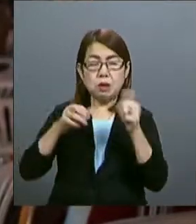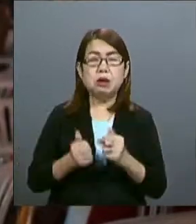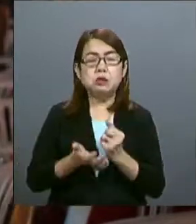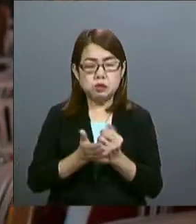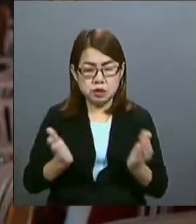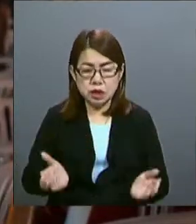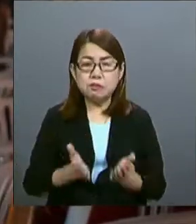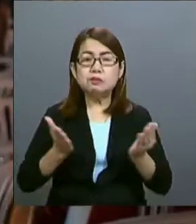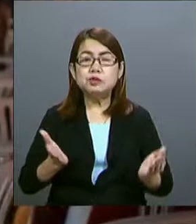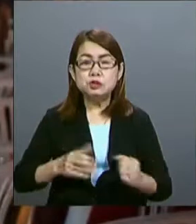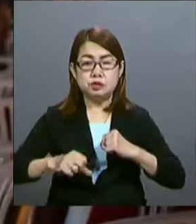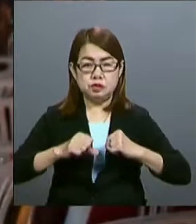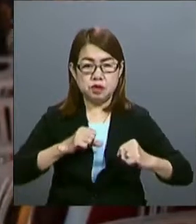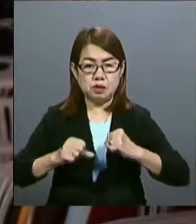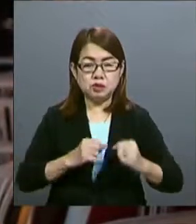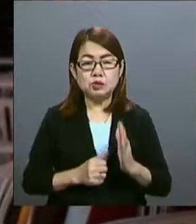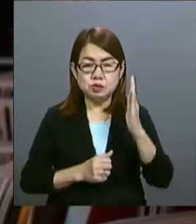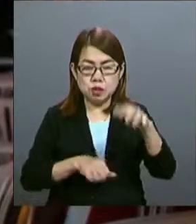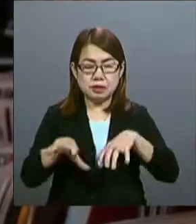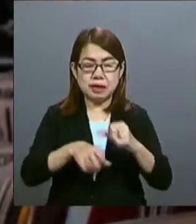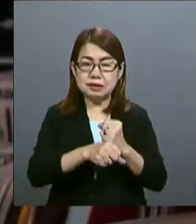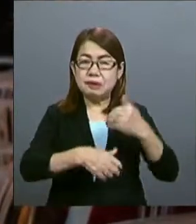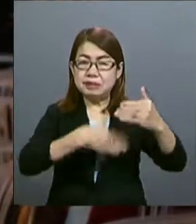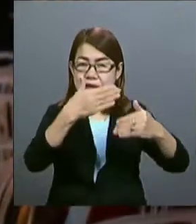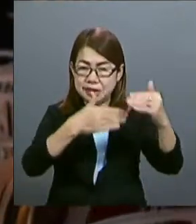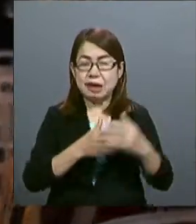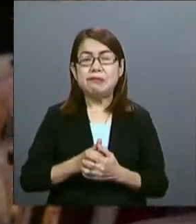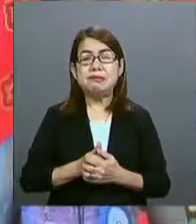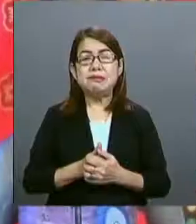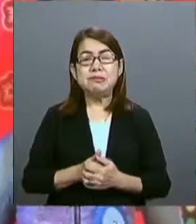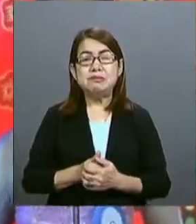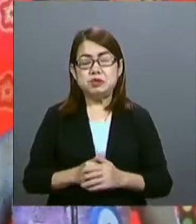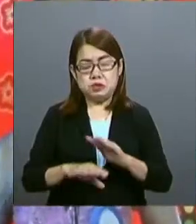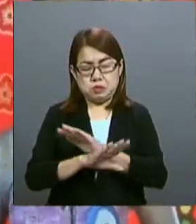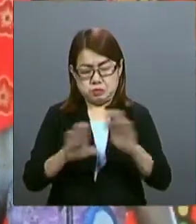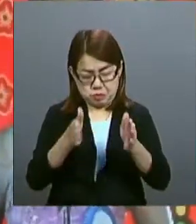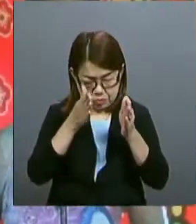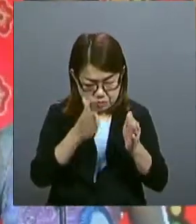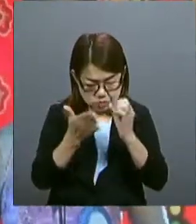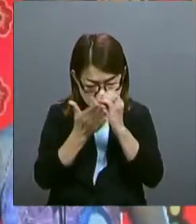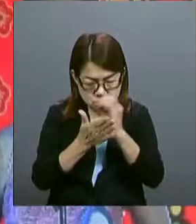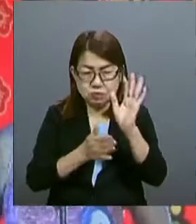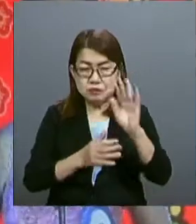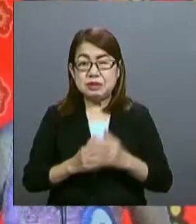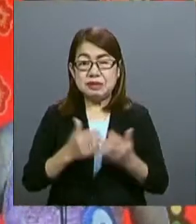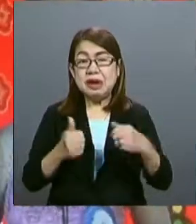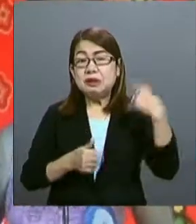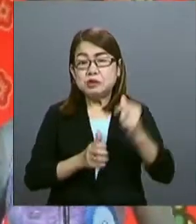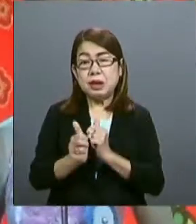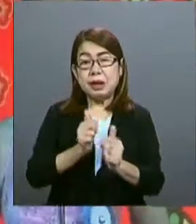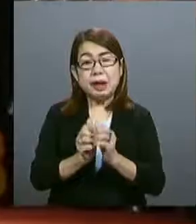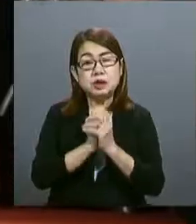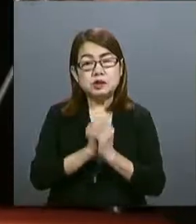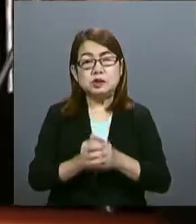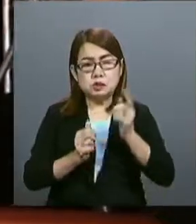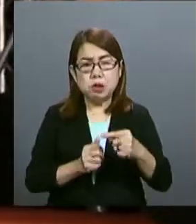ครับให้มีกิจกรรมแล้วก็ให้ห่างไกลยาเสพติดด้วย ผู้ที่เข้าประกวดมิสอาหมวยจะต้องเป็นเพศหญิ